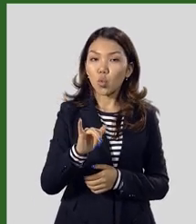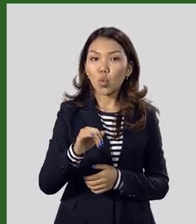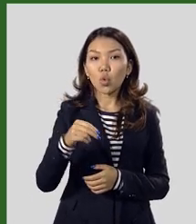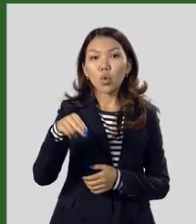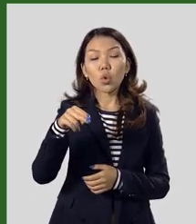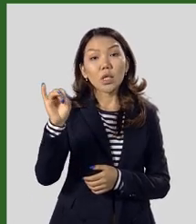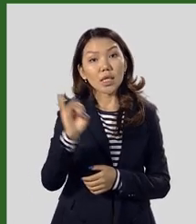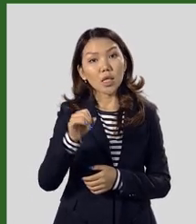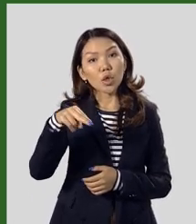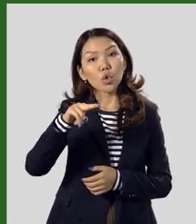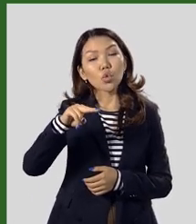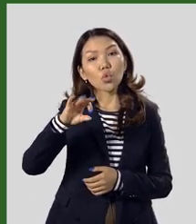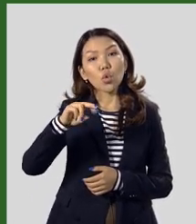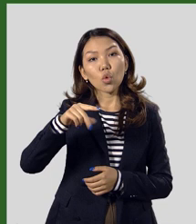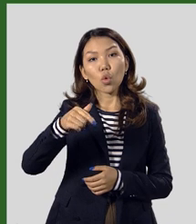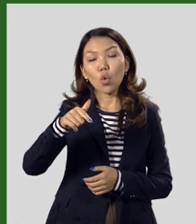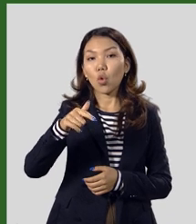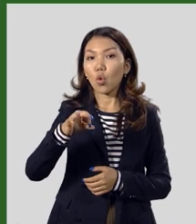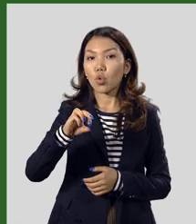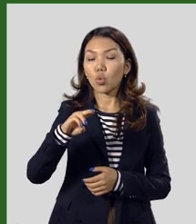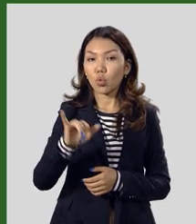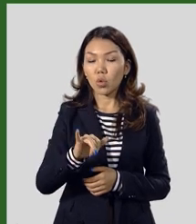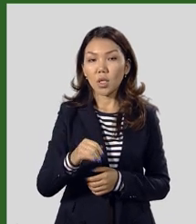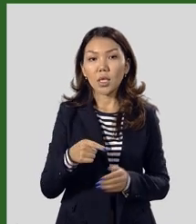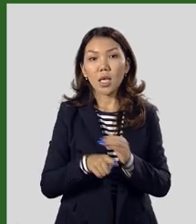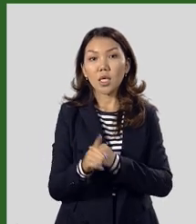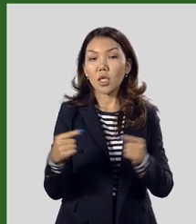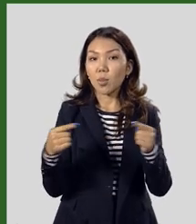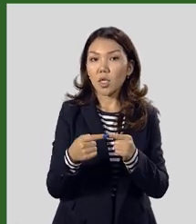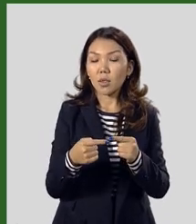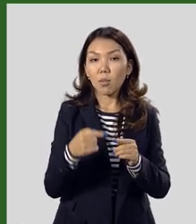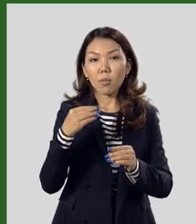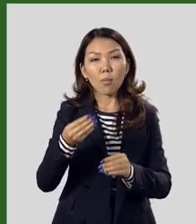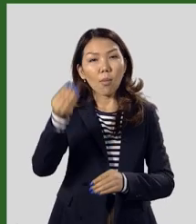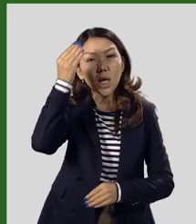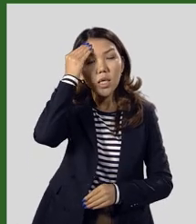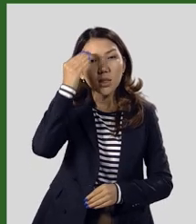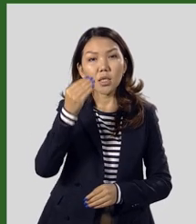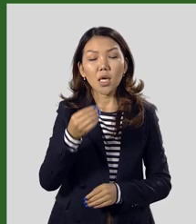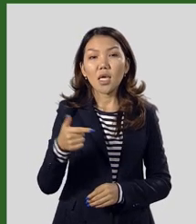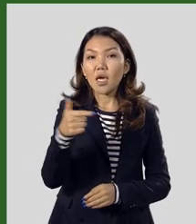долготу. Для начала определим понятие «географическая широта».